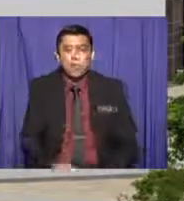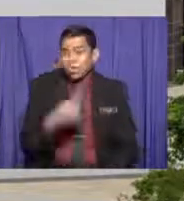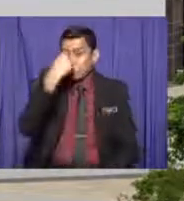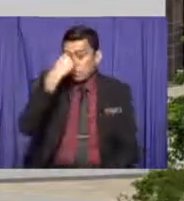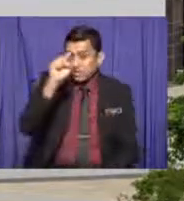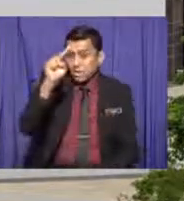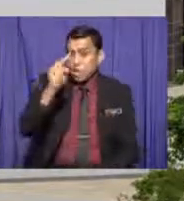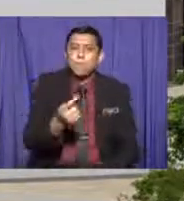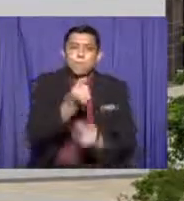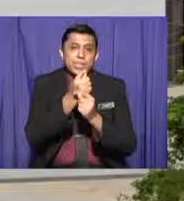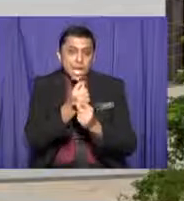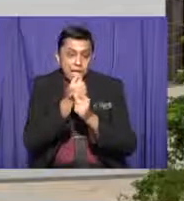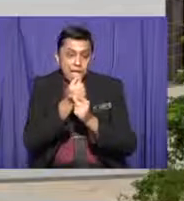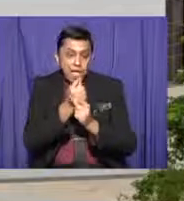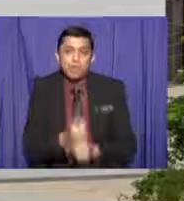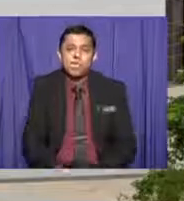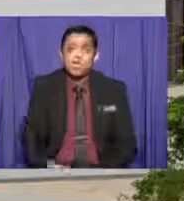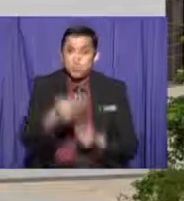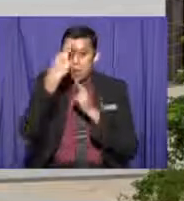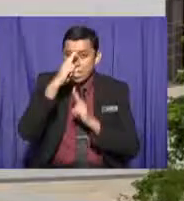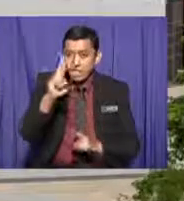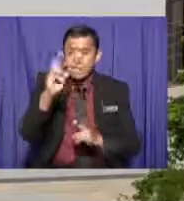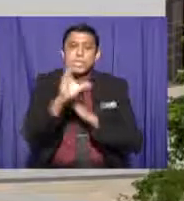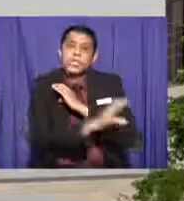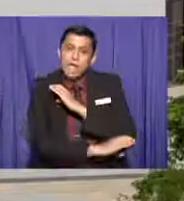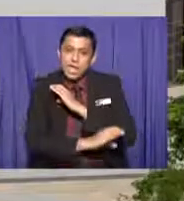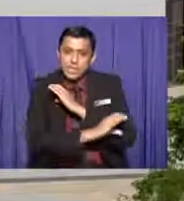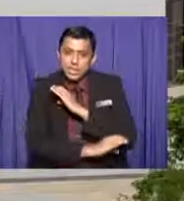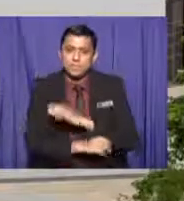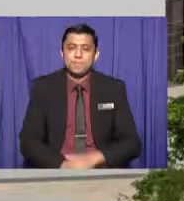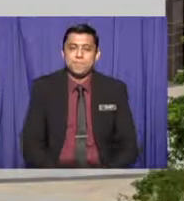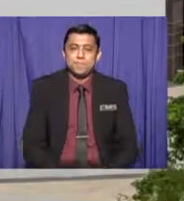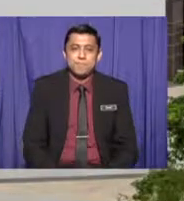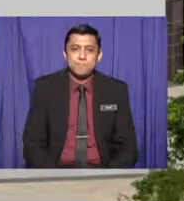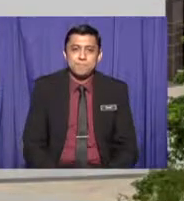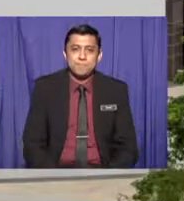untuk mempertahankan kedaulatan negara.